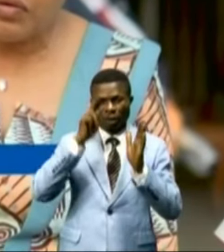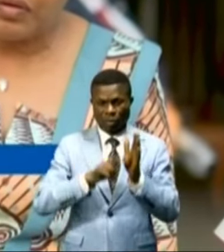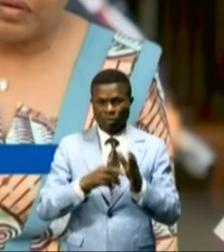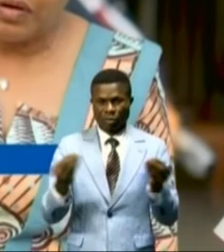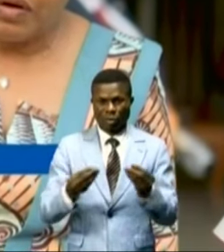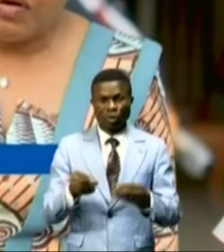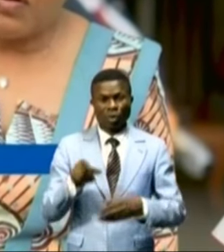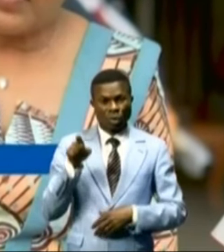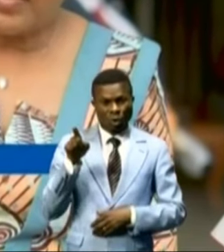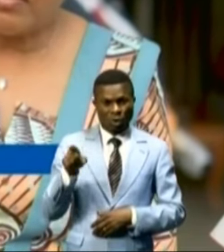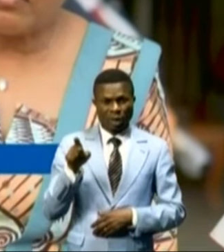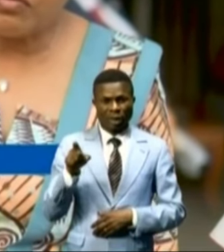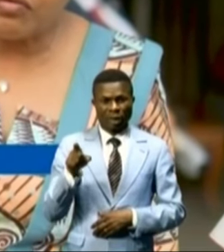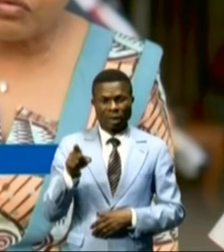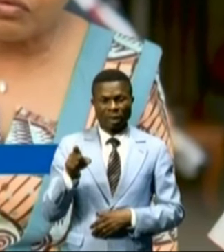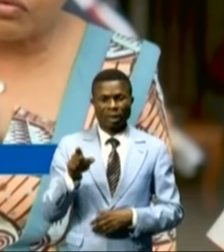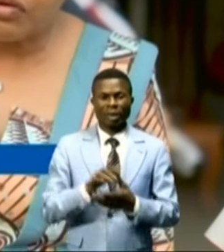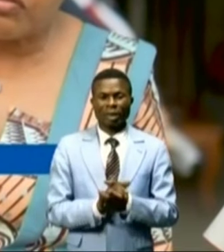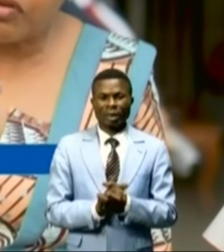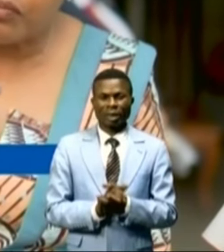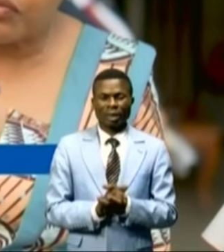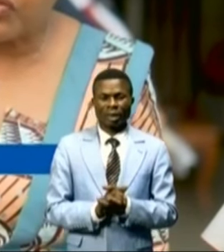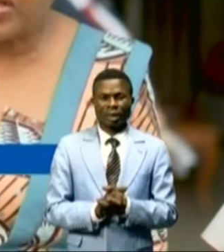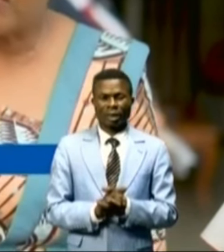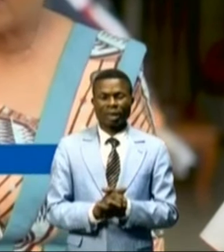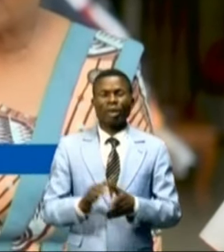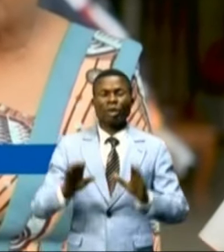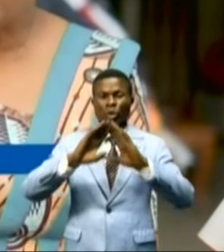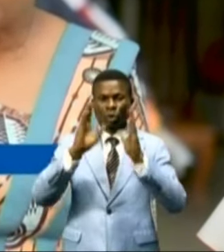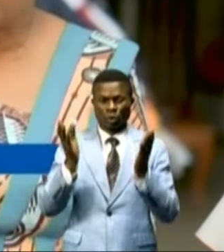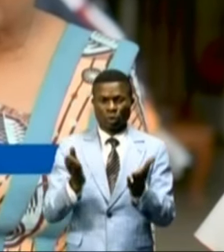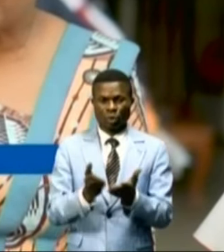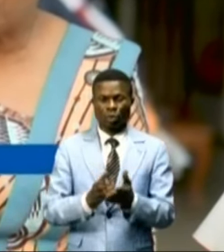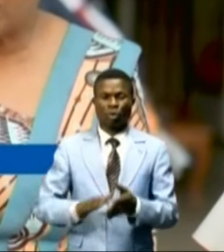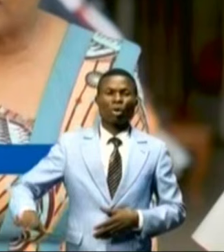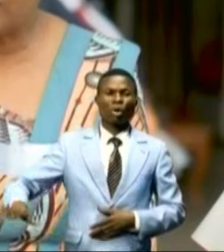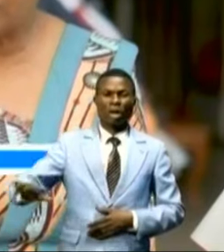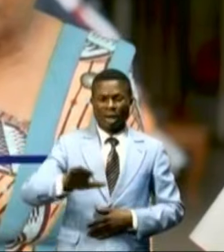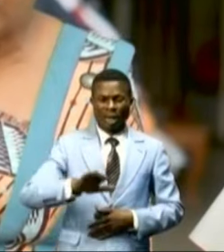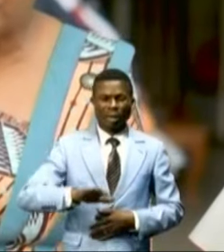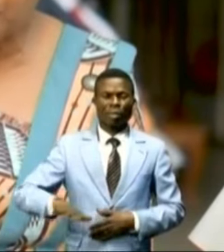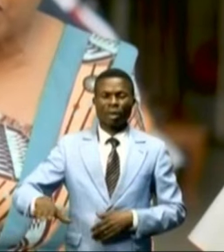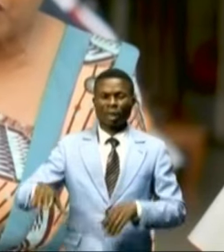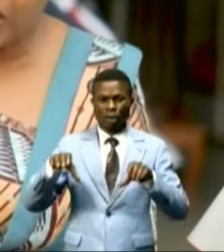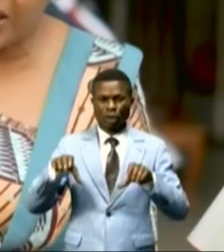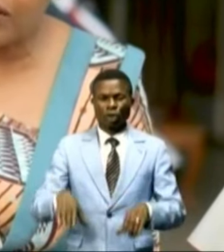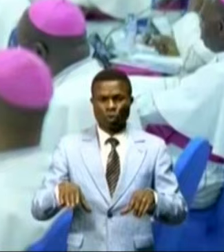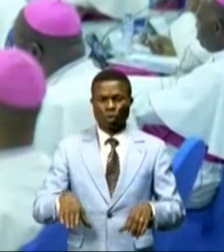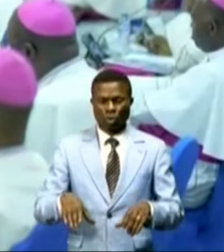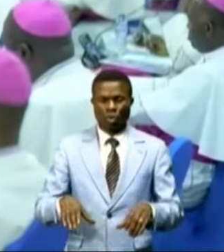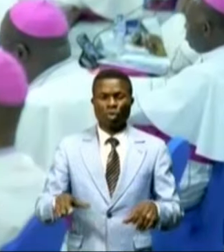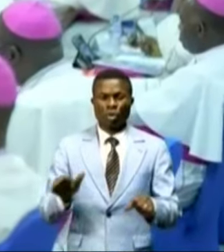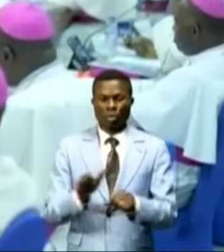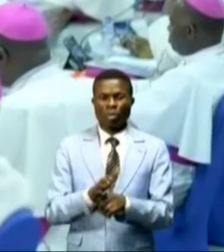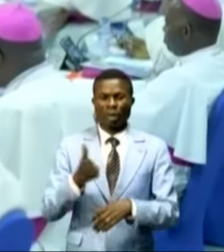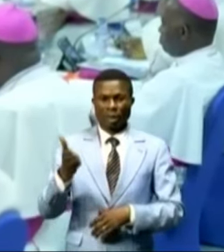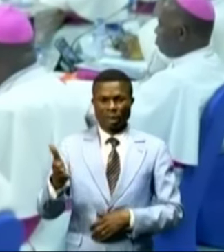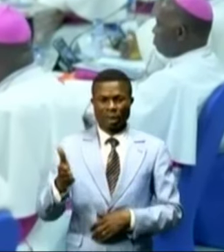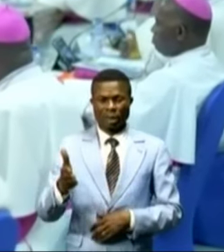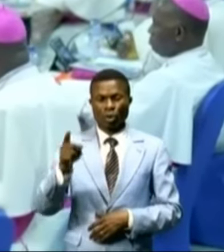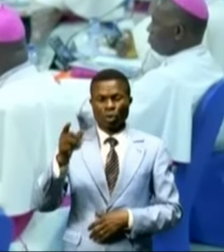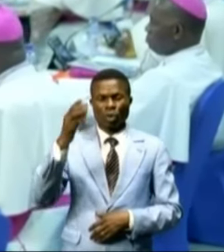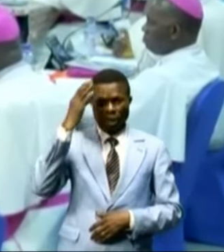eux, en étant sur l'ensemble de l'étendue du territoire de la République démocratique du Congo, ils